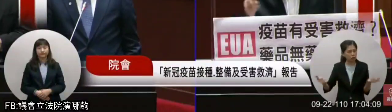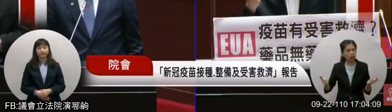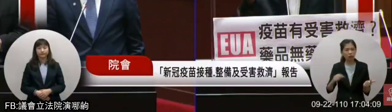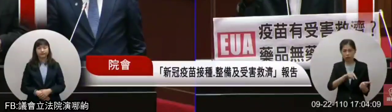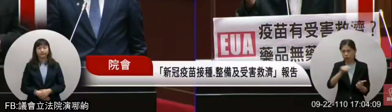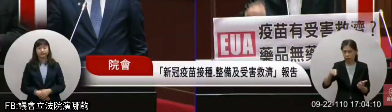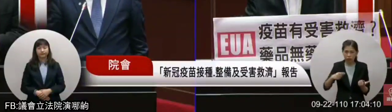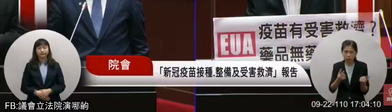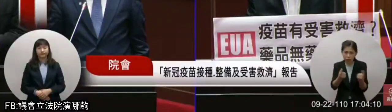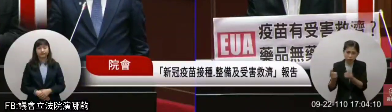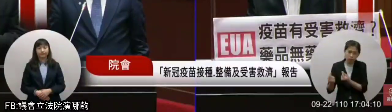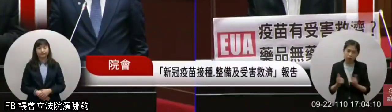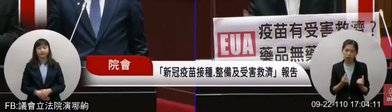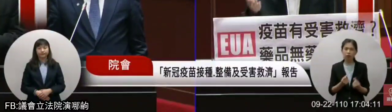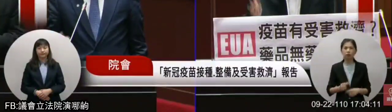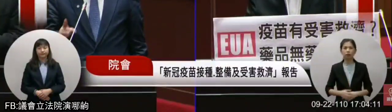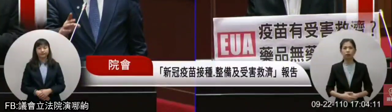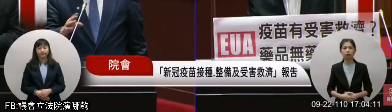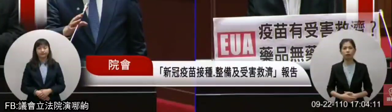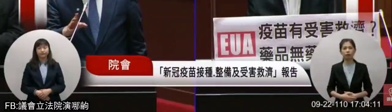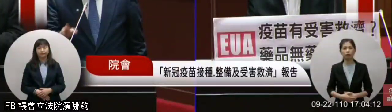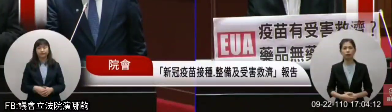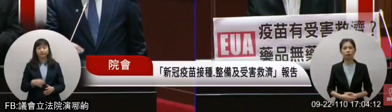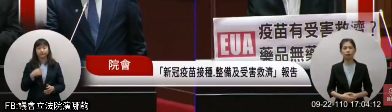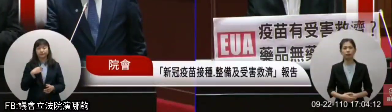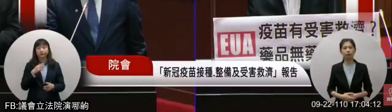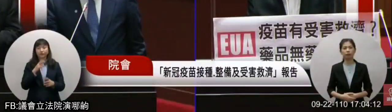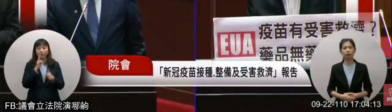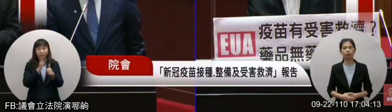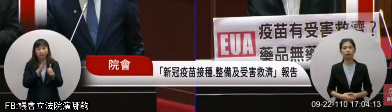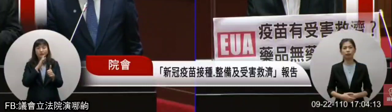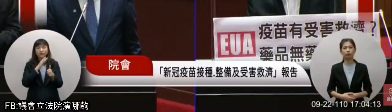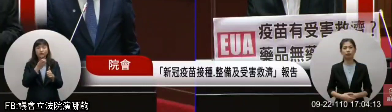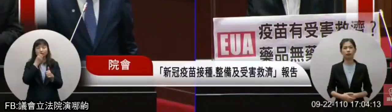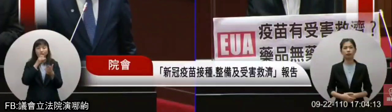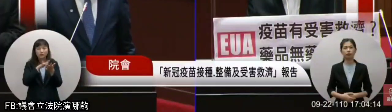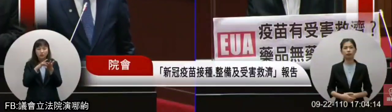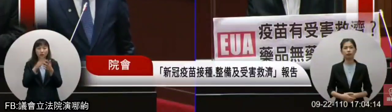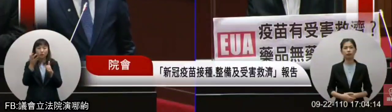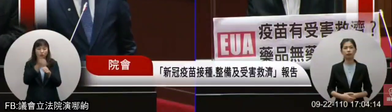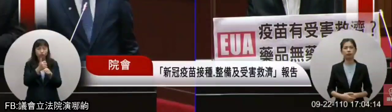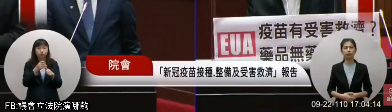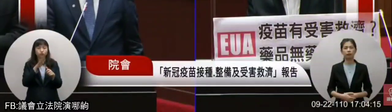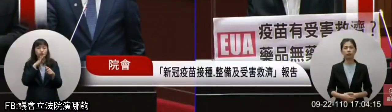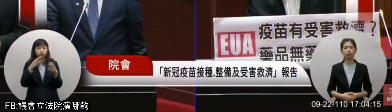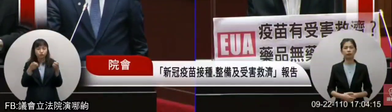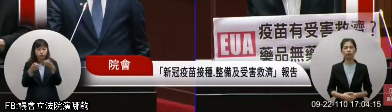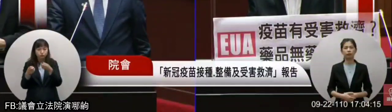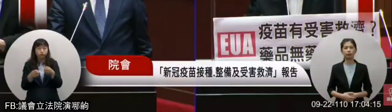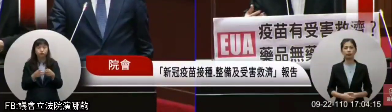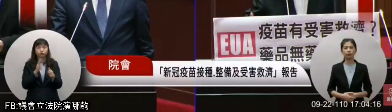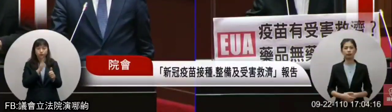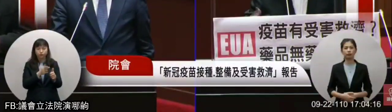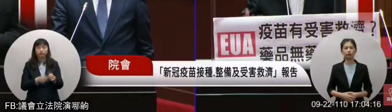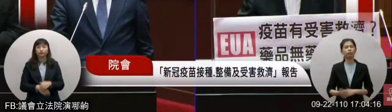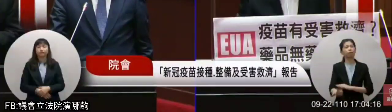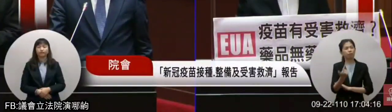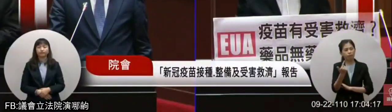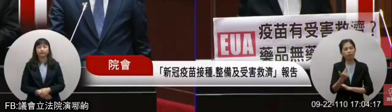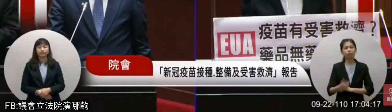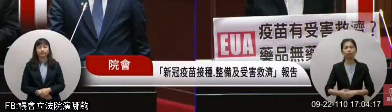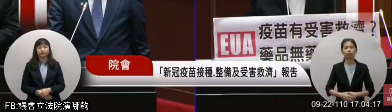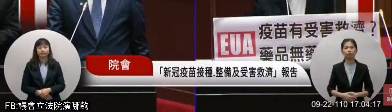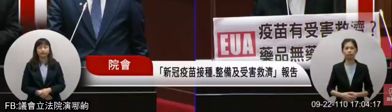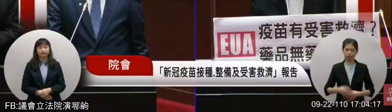动。 我还是请食药署对整体做一些讨论。 尽快吧，要不要给个时